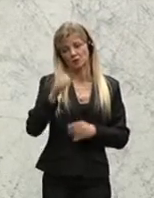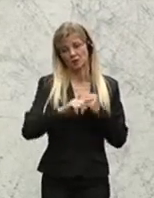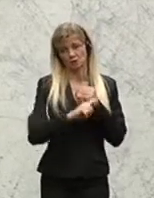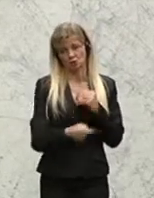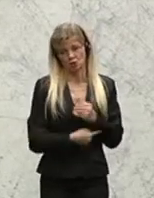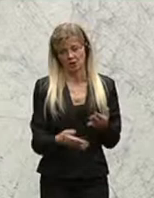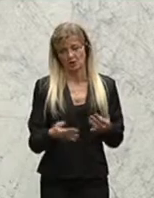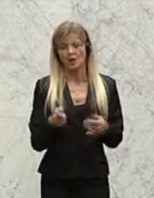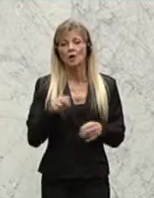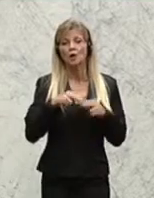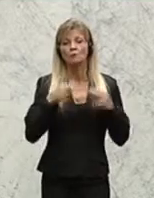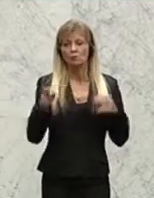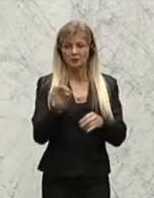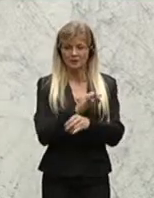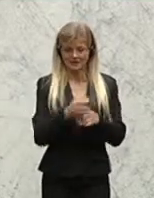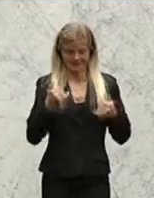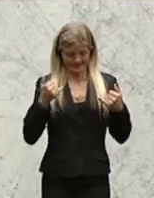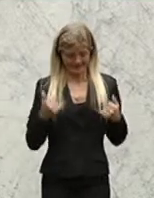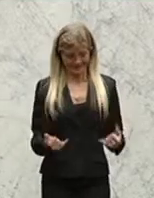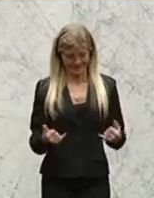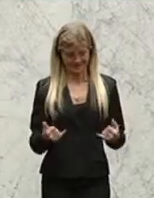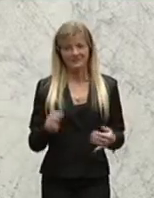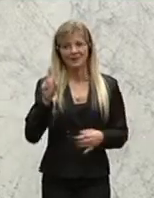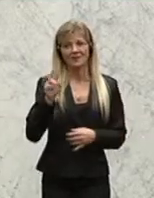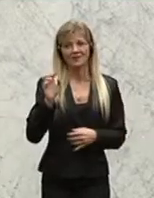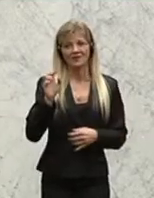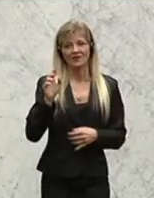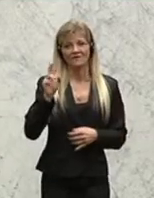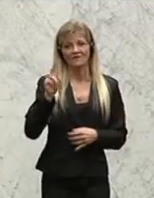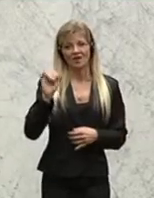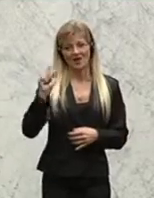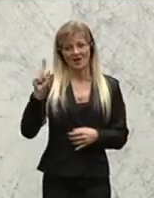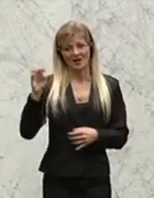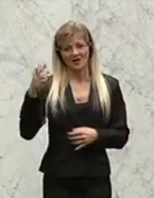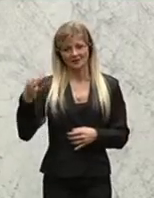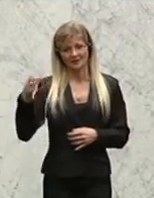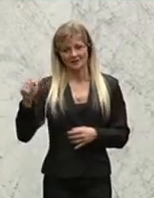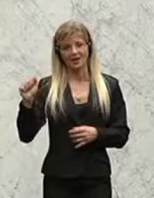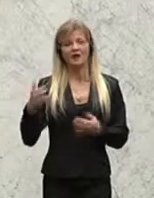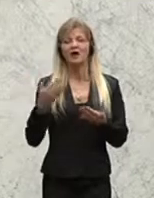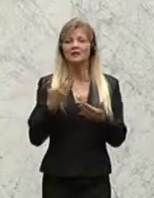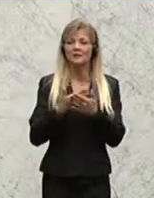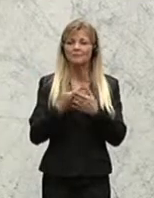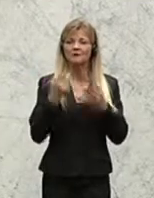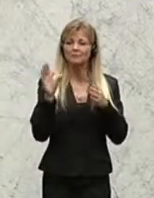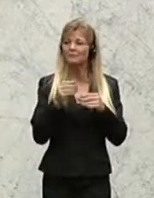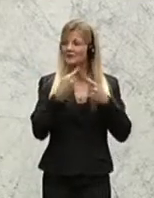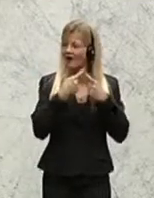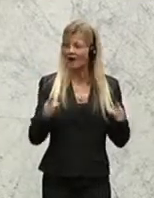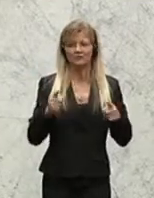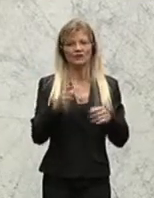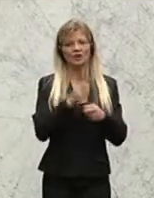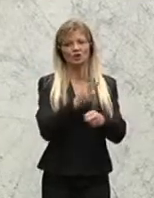Faymann befindet sich, wie Sie wissen, in Valletta, um mit den anderen anwesenden Staats- und Regierungschefs gerade